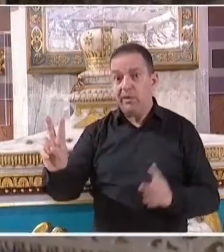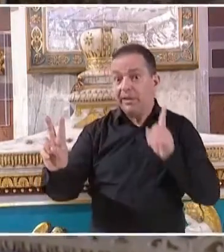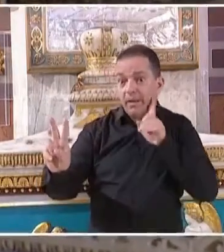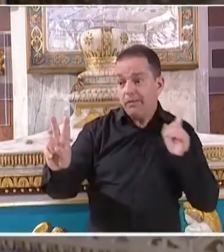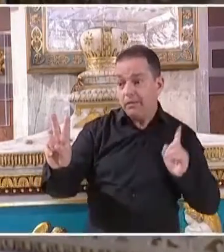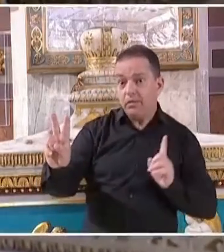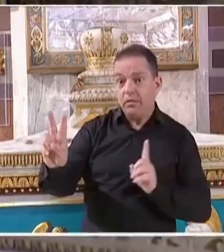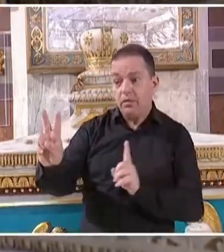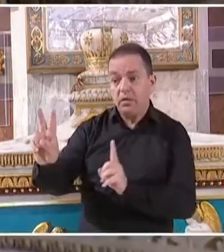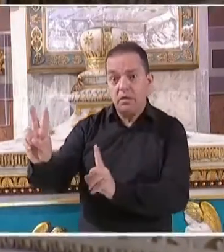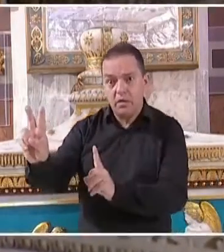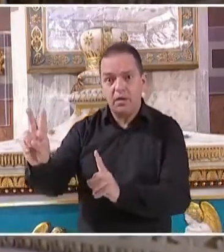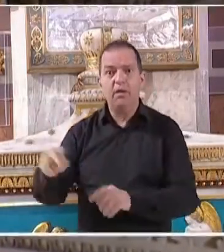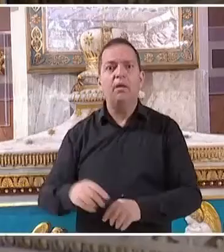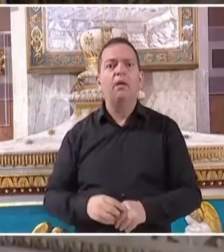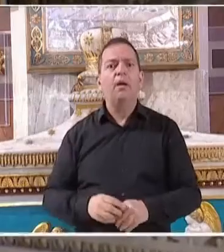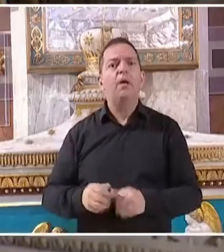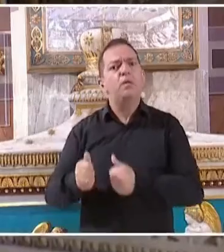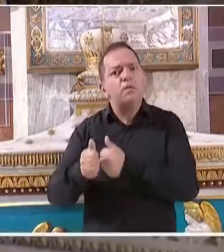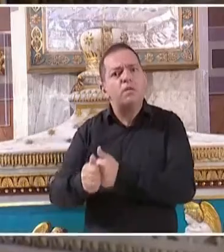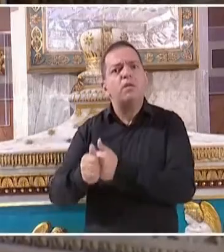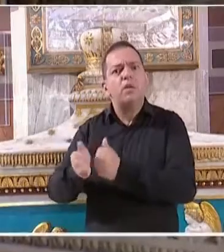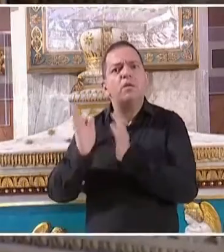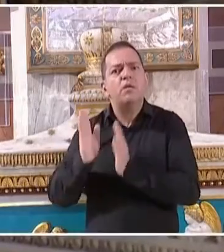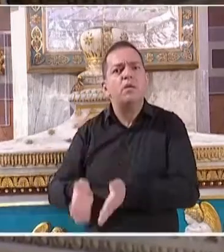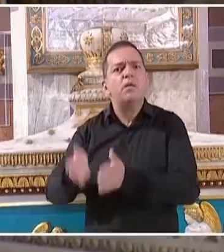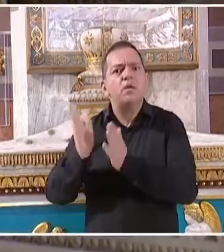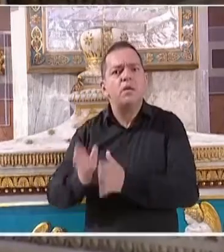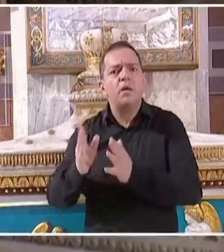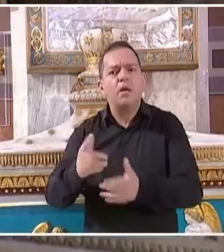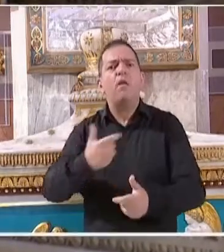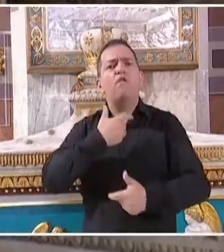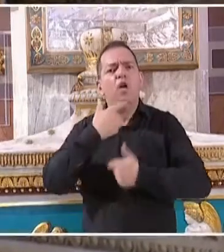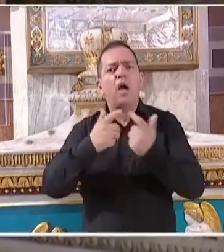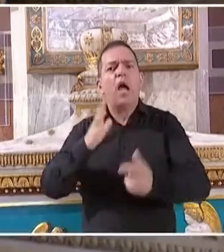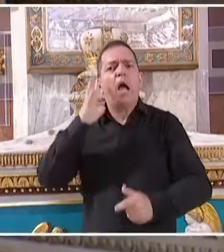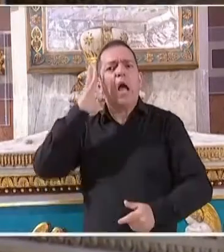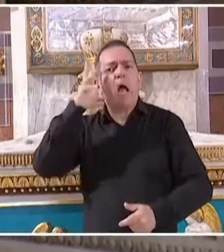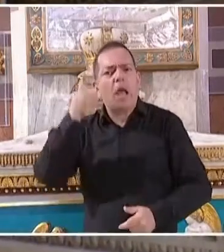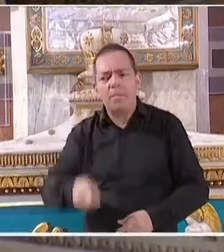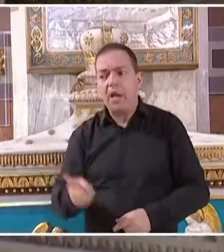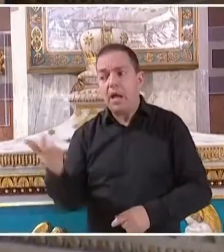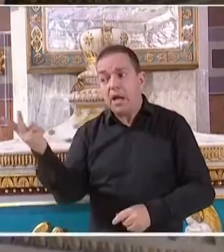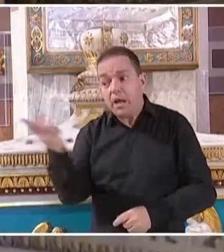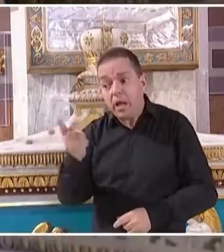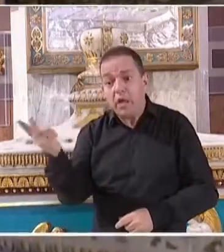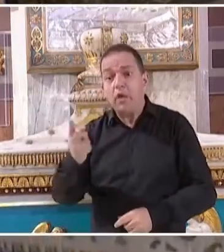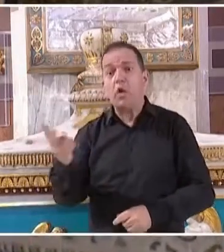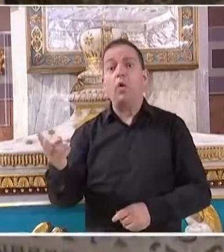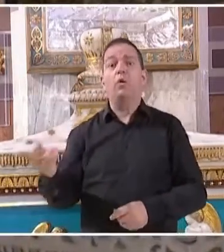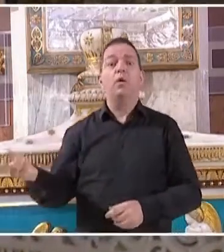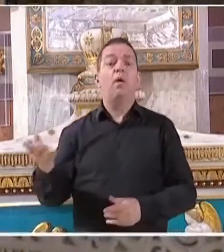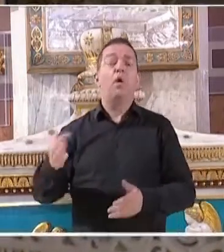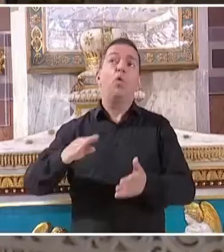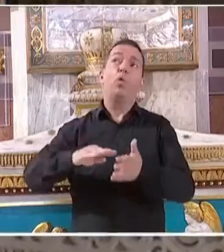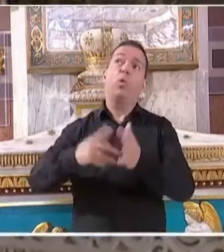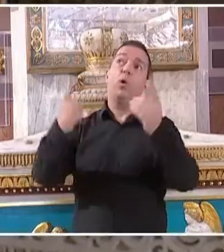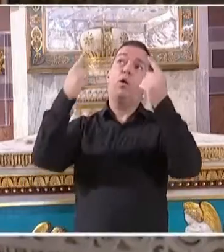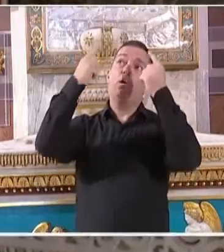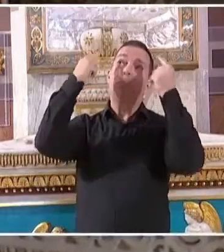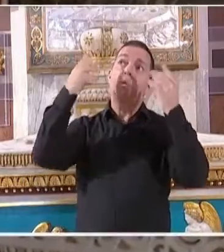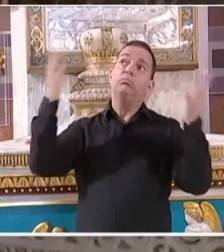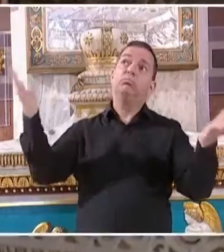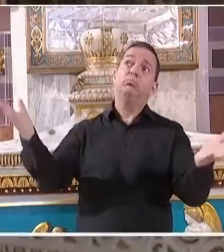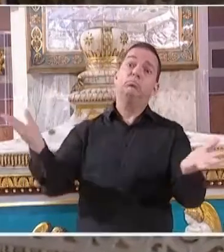φώναζε επί πολλές ημέρες ότι ο Παύλος και ο Σίλας είναι δούλοι του